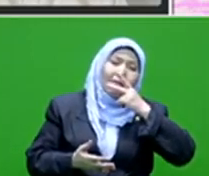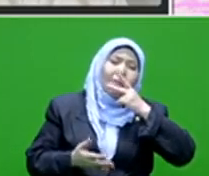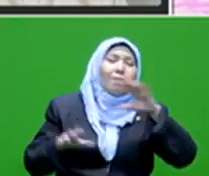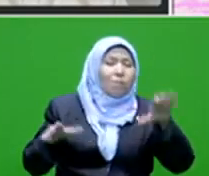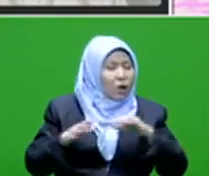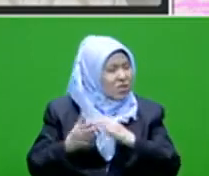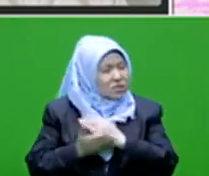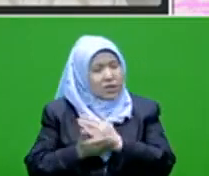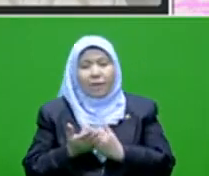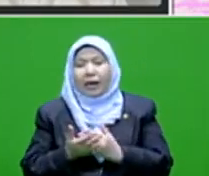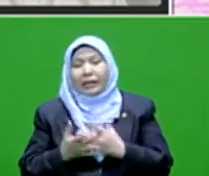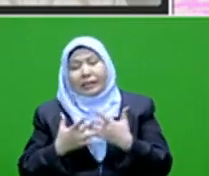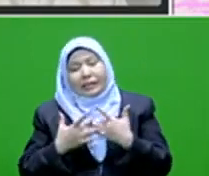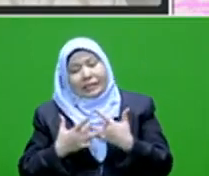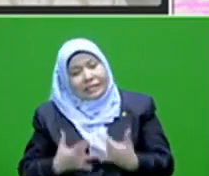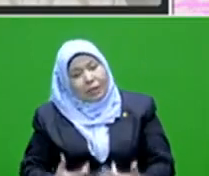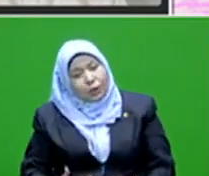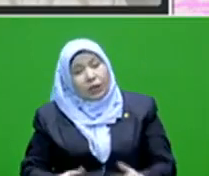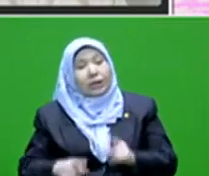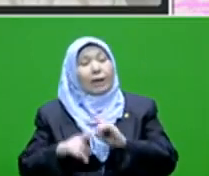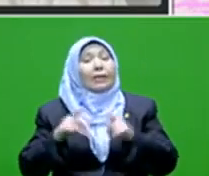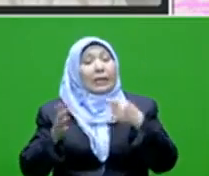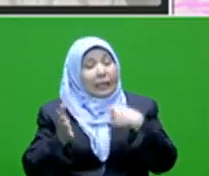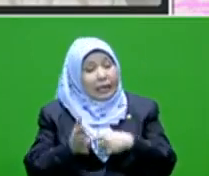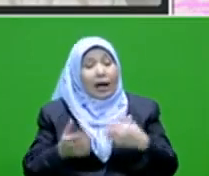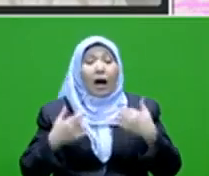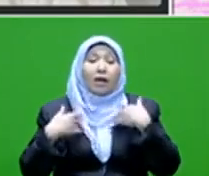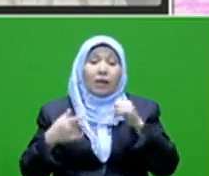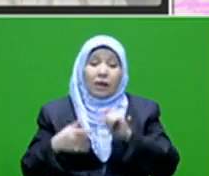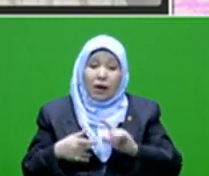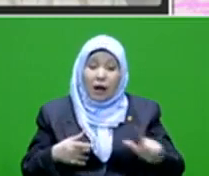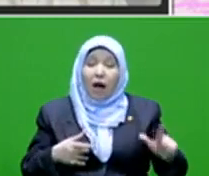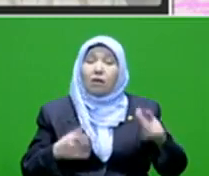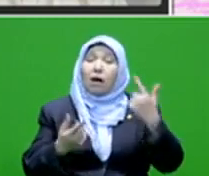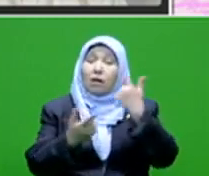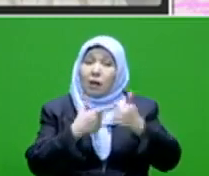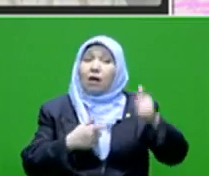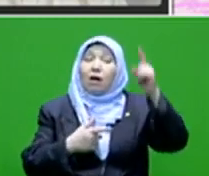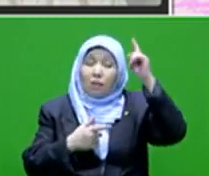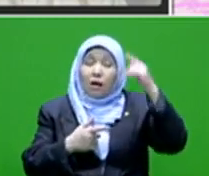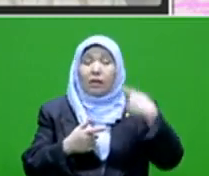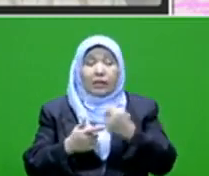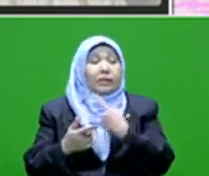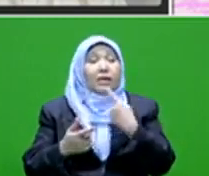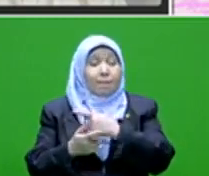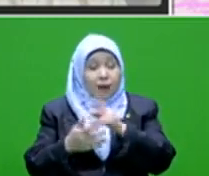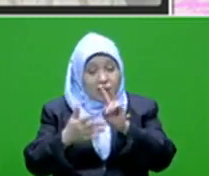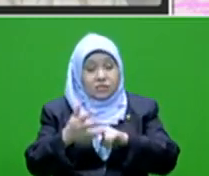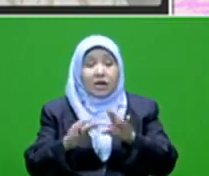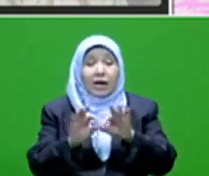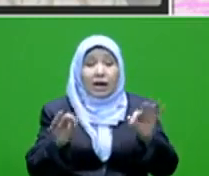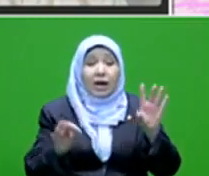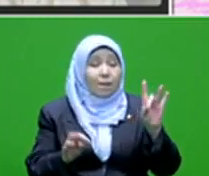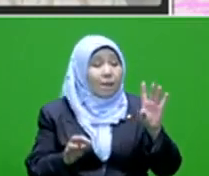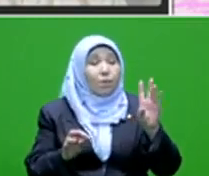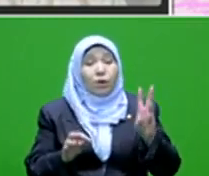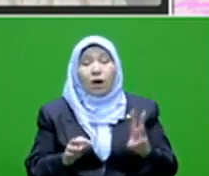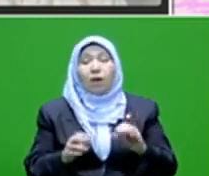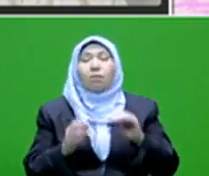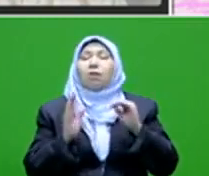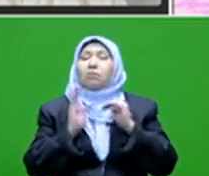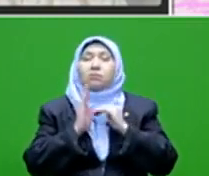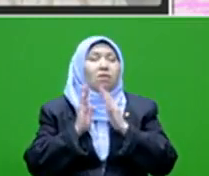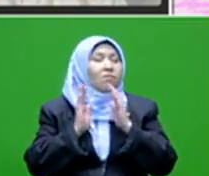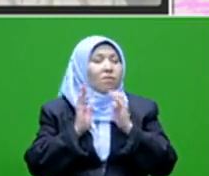berbuat sesuatu yang mengecewakan. Tetapi ini adalah ketentuan daripada Allah. Mari kita baca ayat 86. Masya Allah.